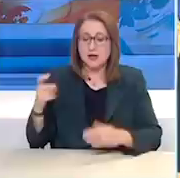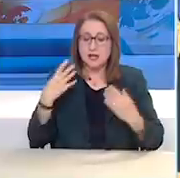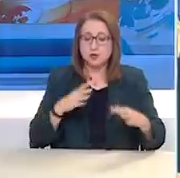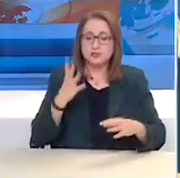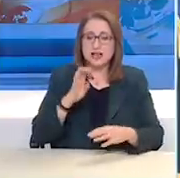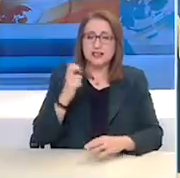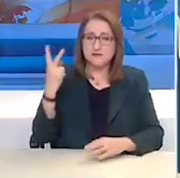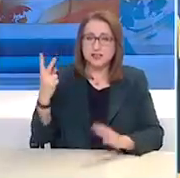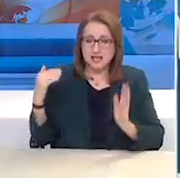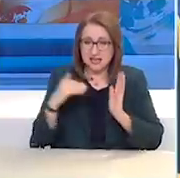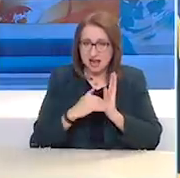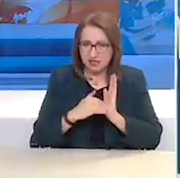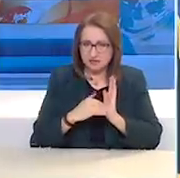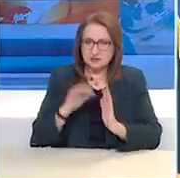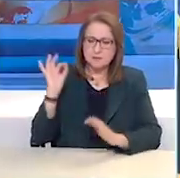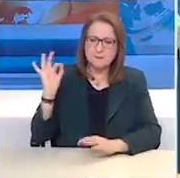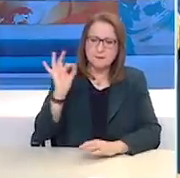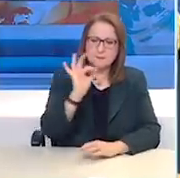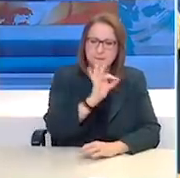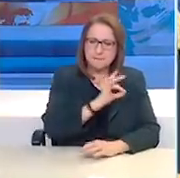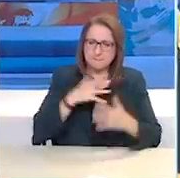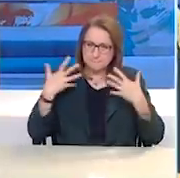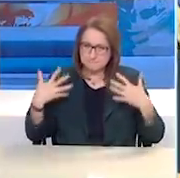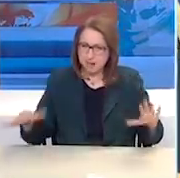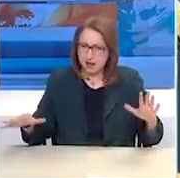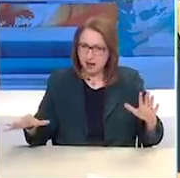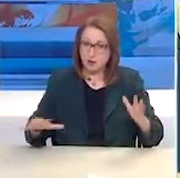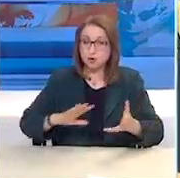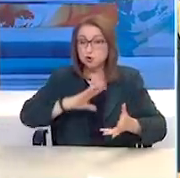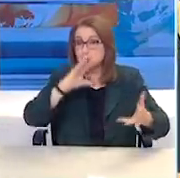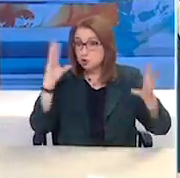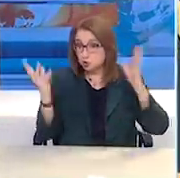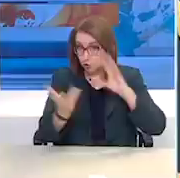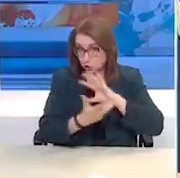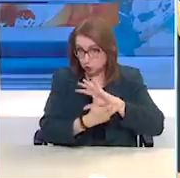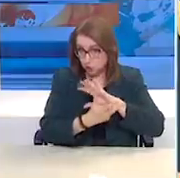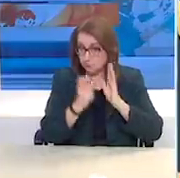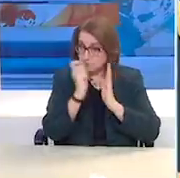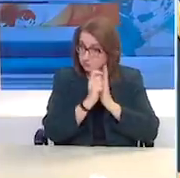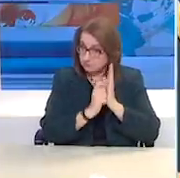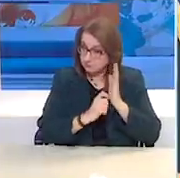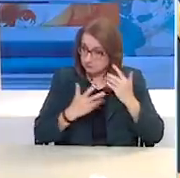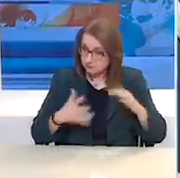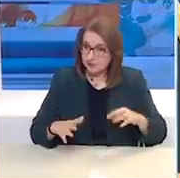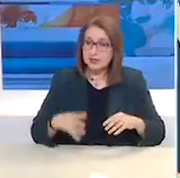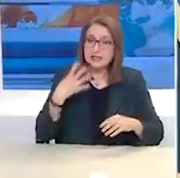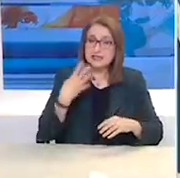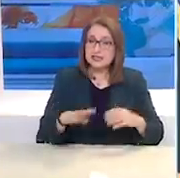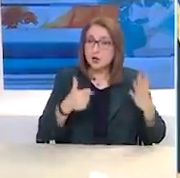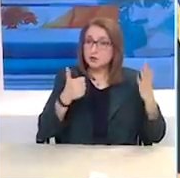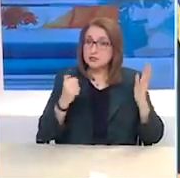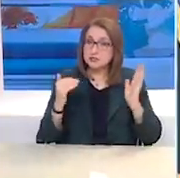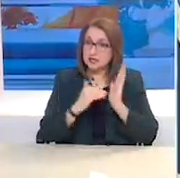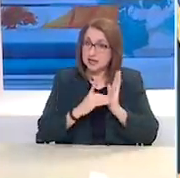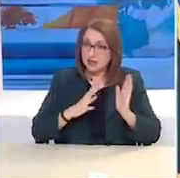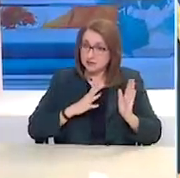κορονοϊού έχουν καταγραφεί σε όλο τον κόσμο, αλλά και περισσότεροι από 460.000 συνάνθρωποι